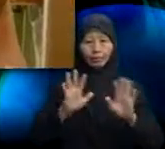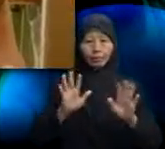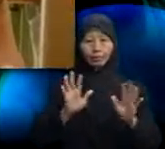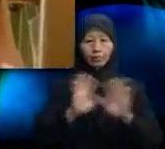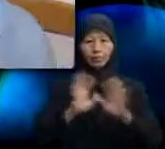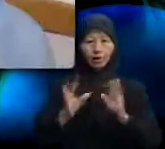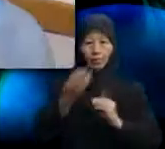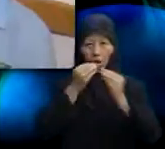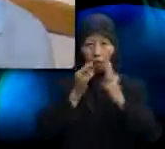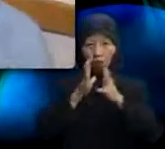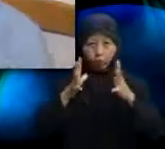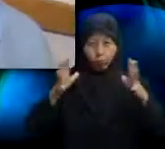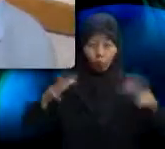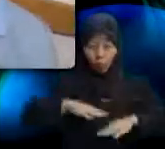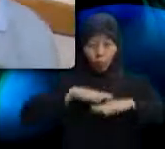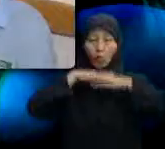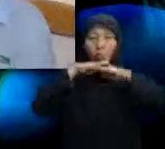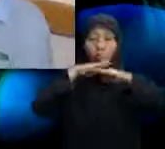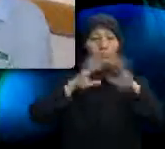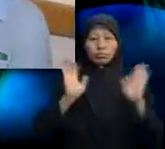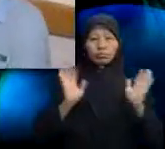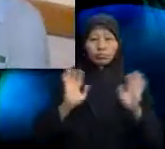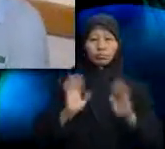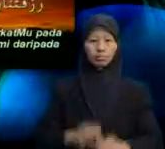pula mengambil makanan terlalu berat dan kenyang.